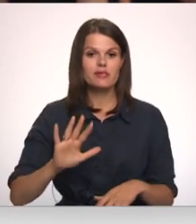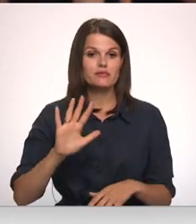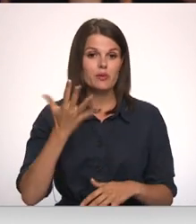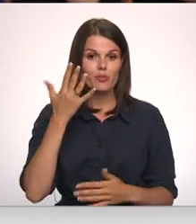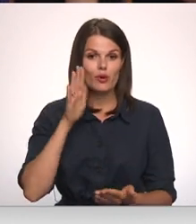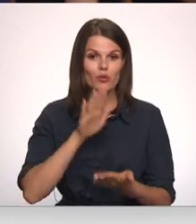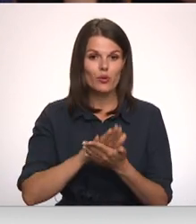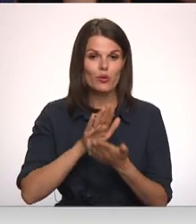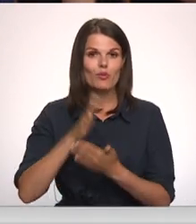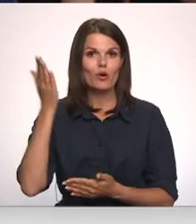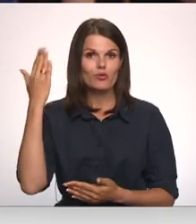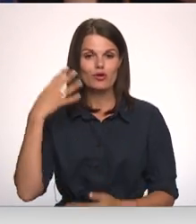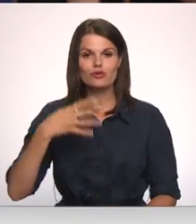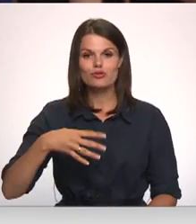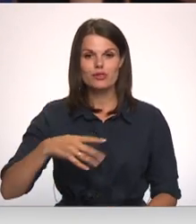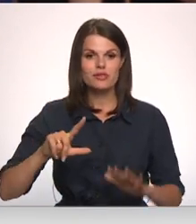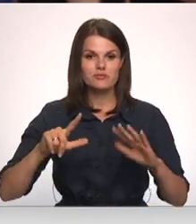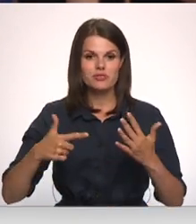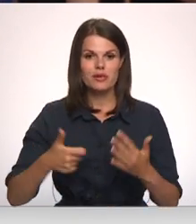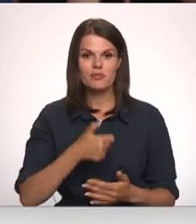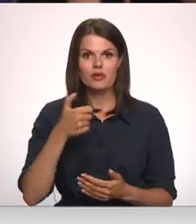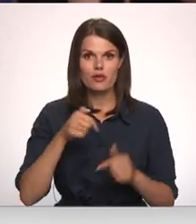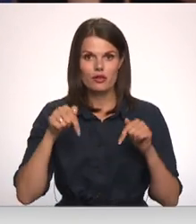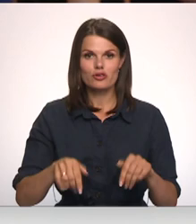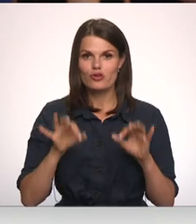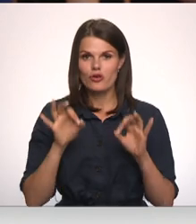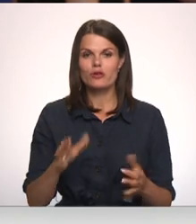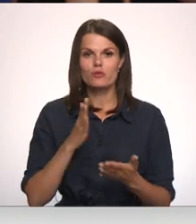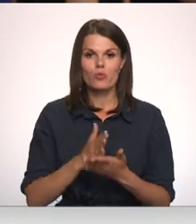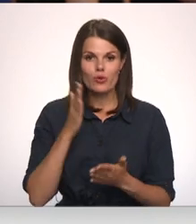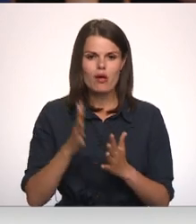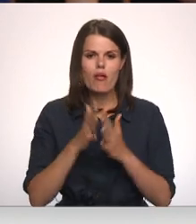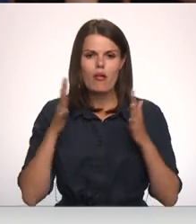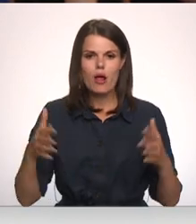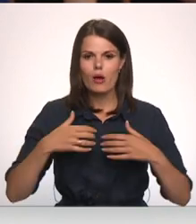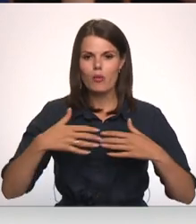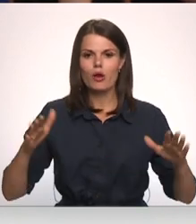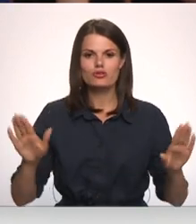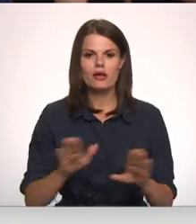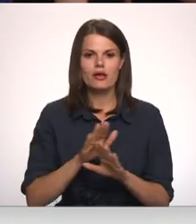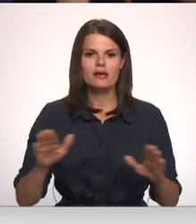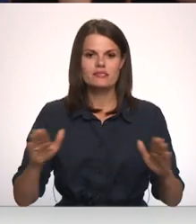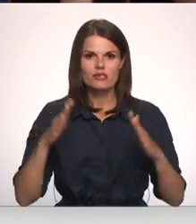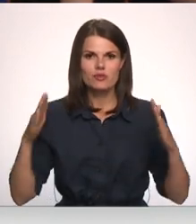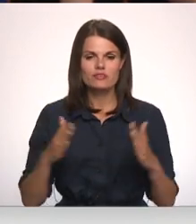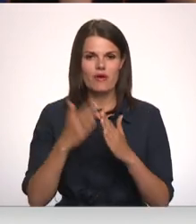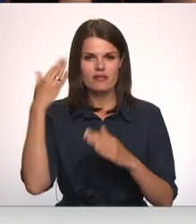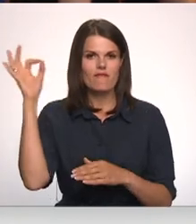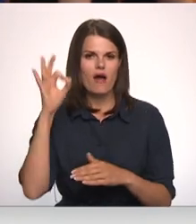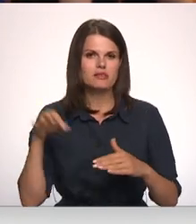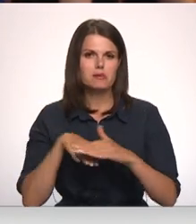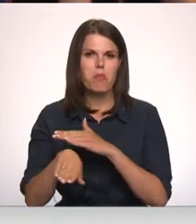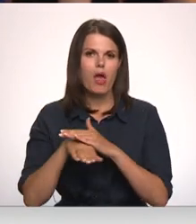un toreiz 47. Gadā, tad tiešām notika lielākie un plašākie dziesmu svētki. Vācijas bēgļu nometņu laikā toreiz